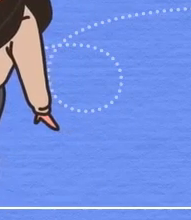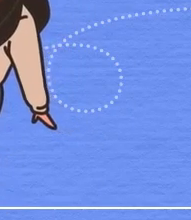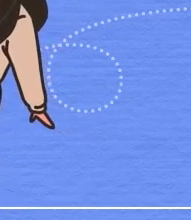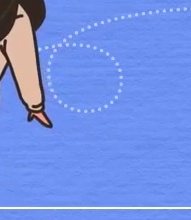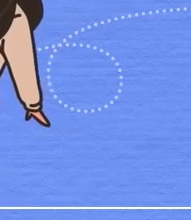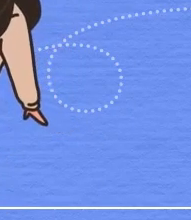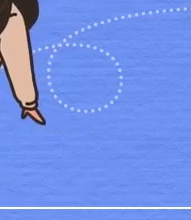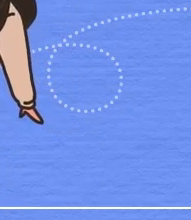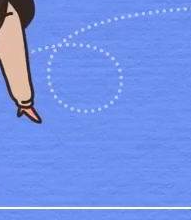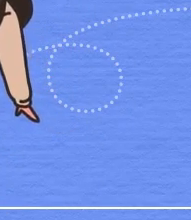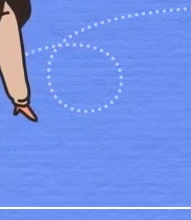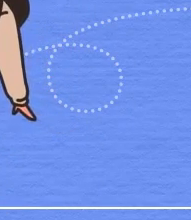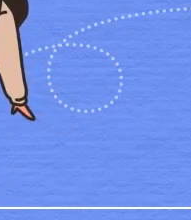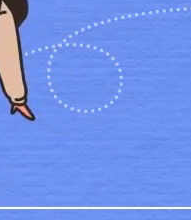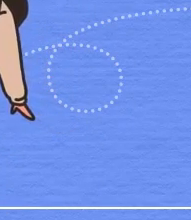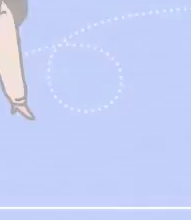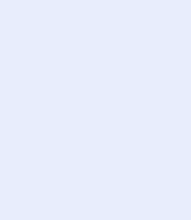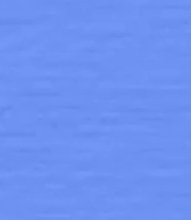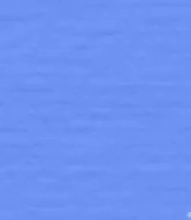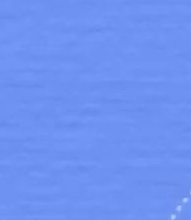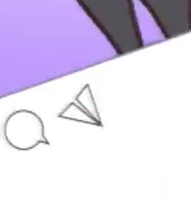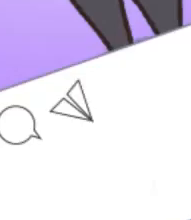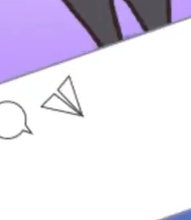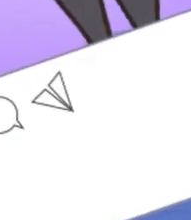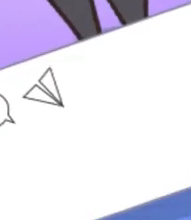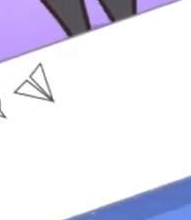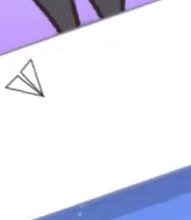장애인의 학교생활에 관한 인터뷰.